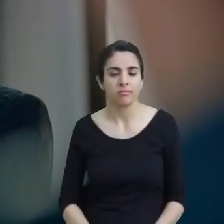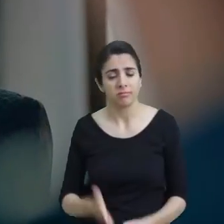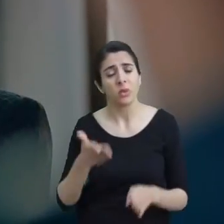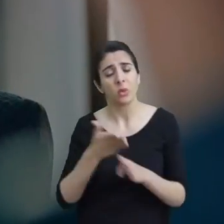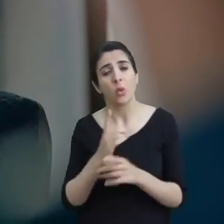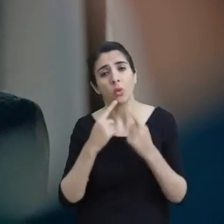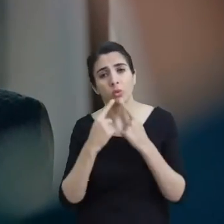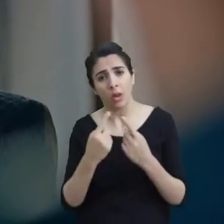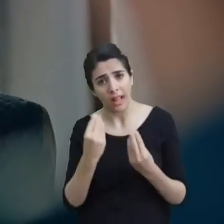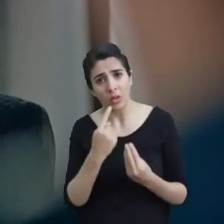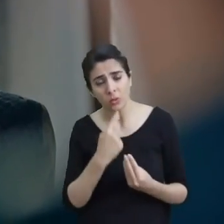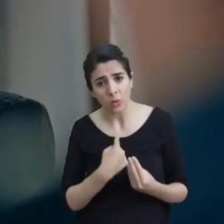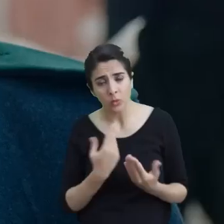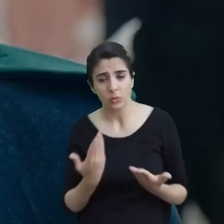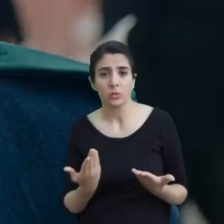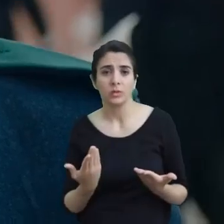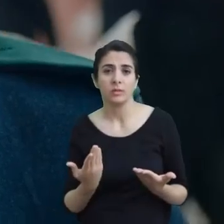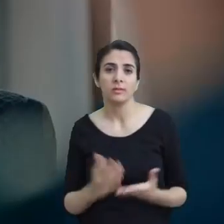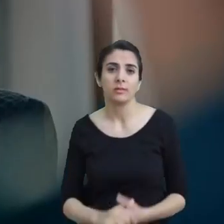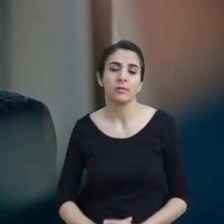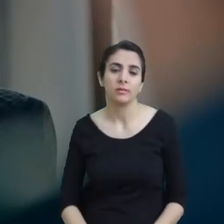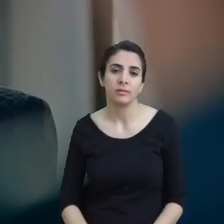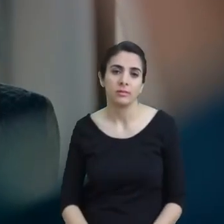Hey yaşa be. Ne güzel dedin.